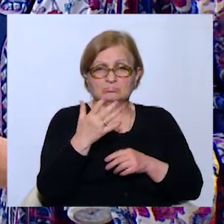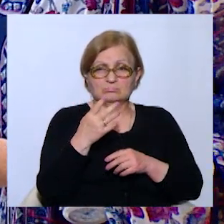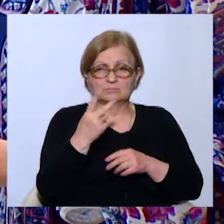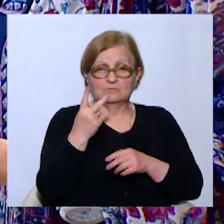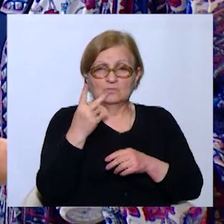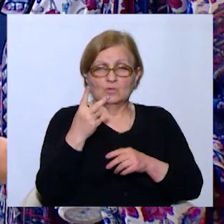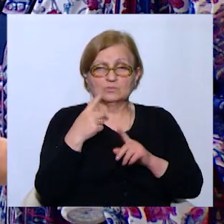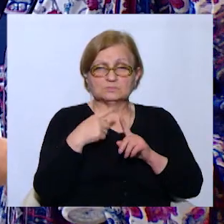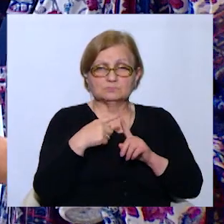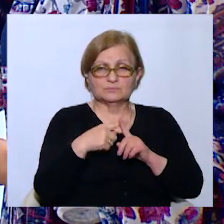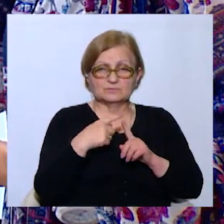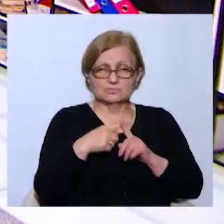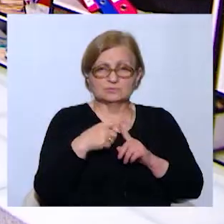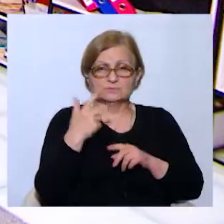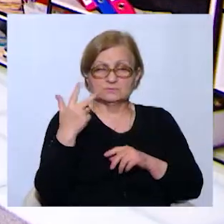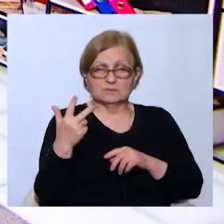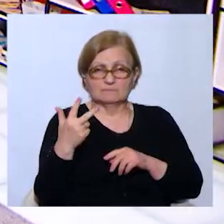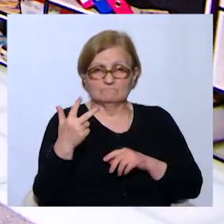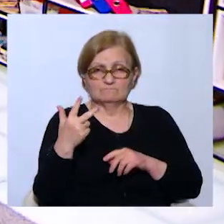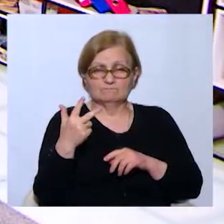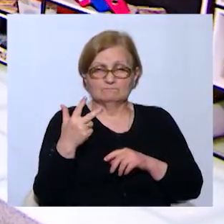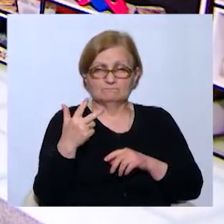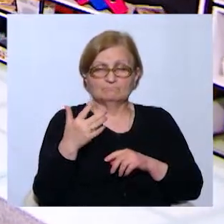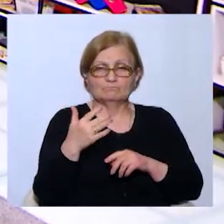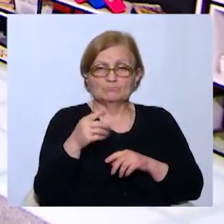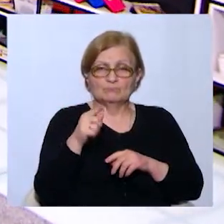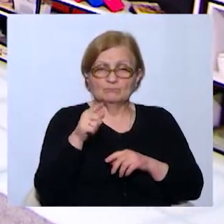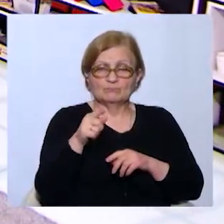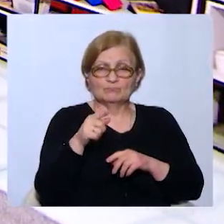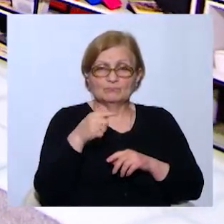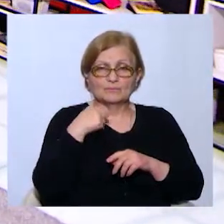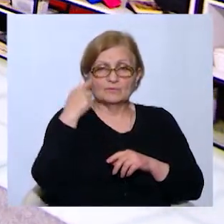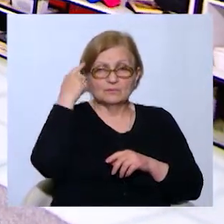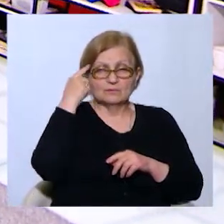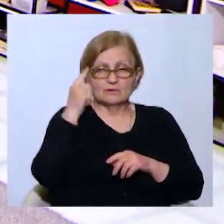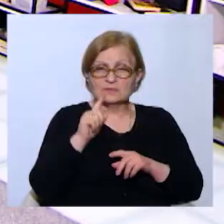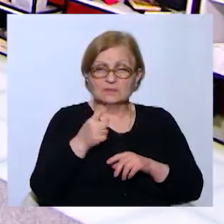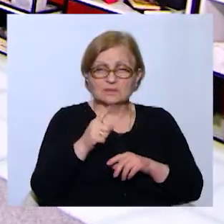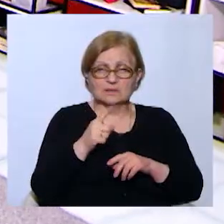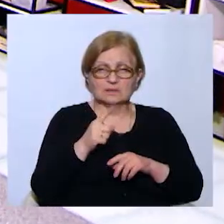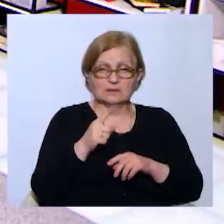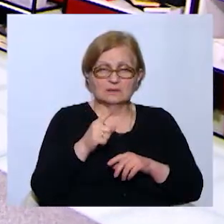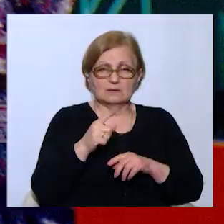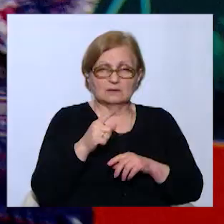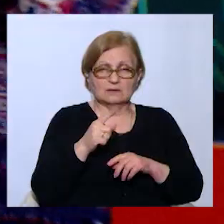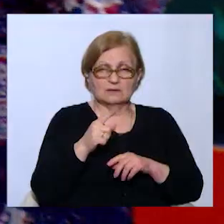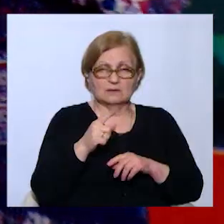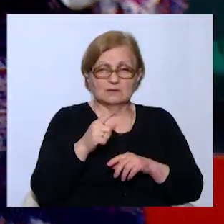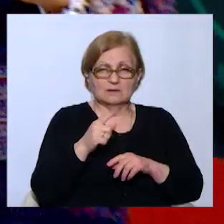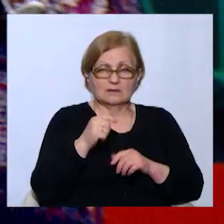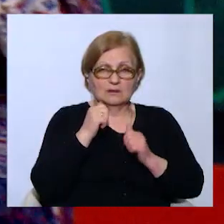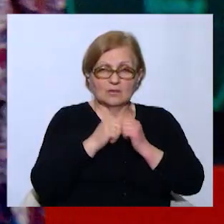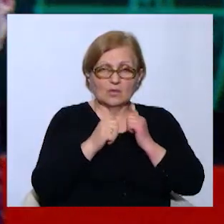2 პლუს 3. ფორმულა ამას ამბობს. ეს არის 5 ხარისხად 5. მაგრამ მოდი გავიაზროთ რატომ. ფორმულები არასოდეს არ დაიზებიროთ.